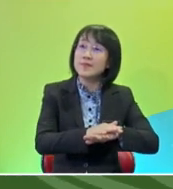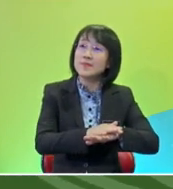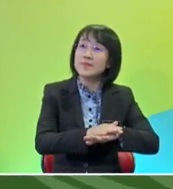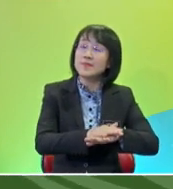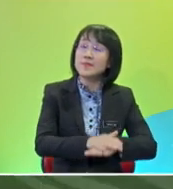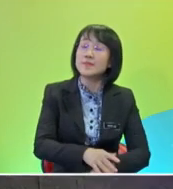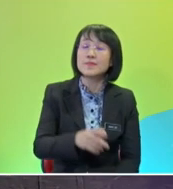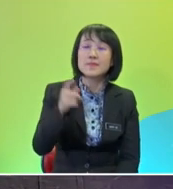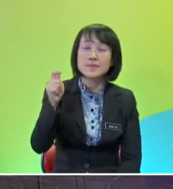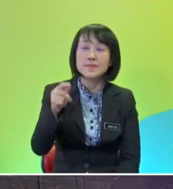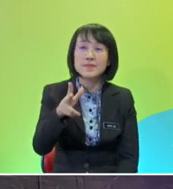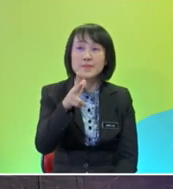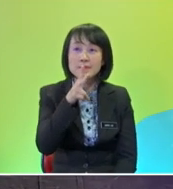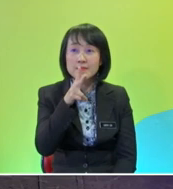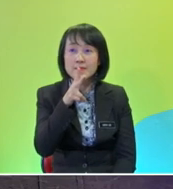betina